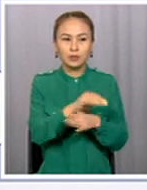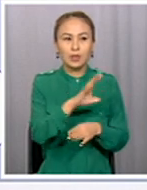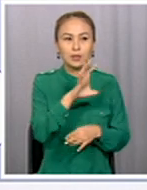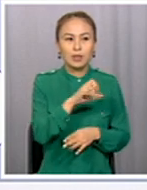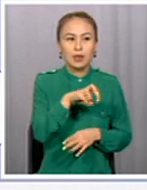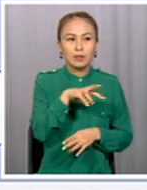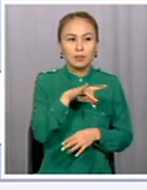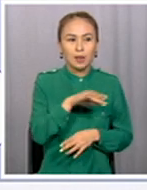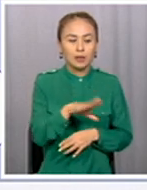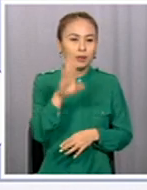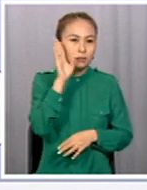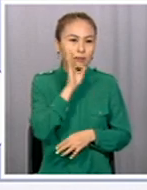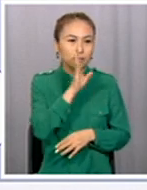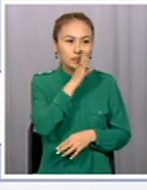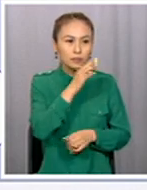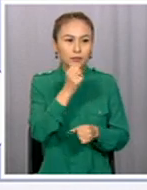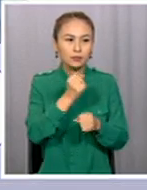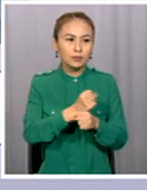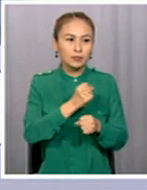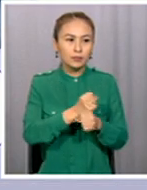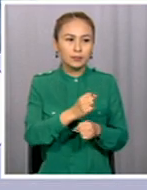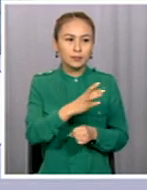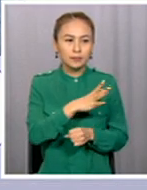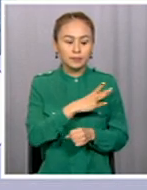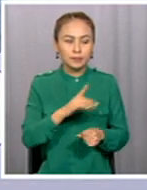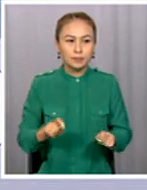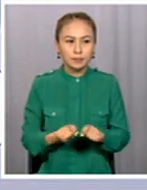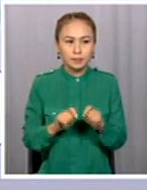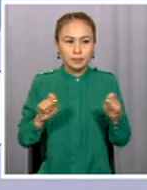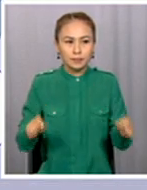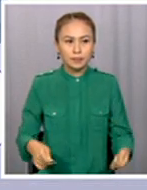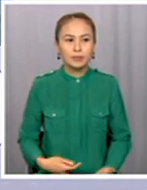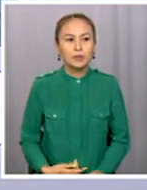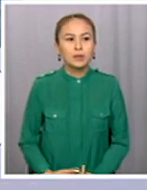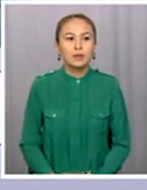әйелдері жасақ құрамында болған.